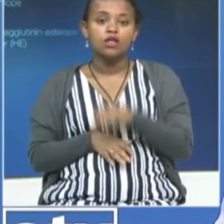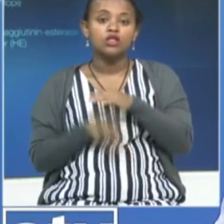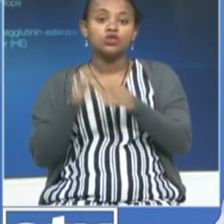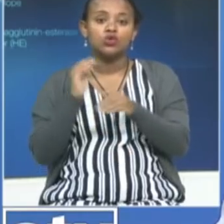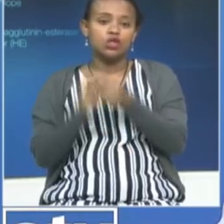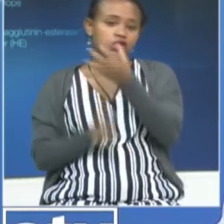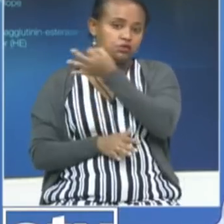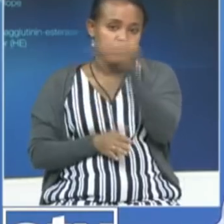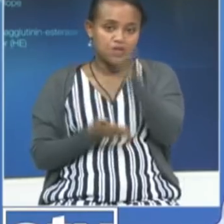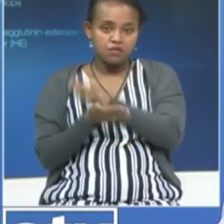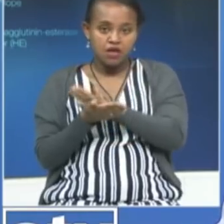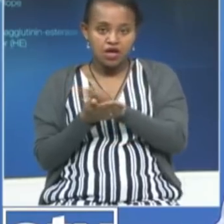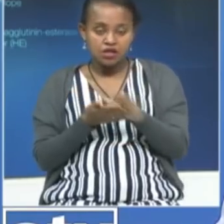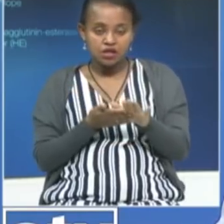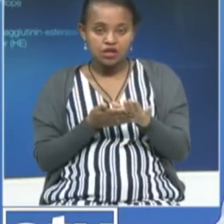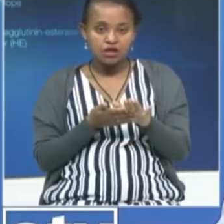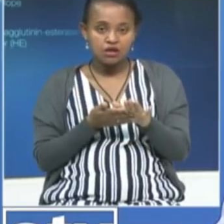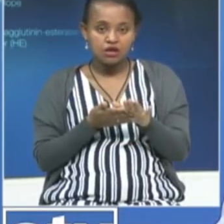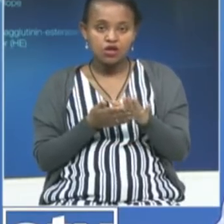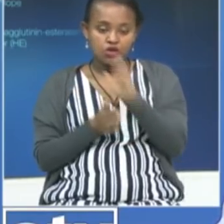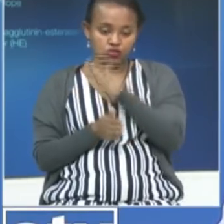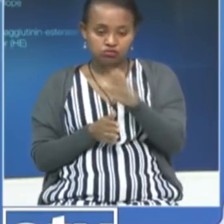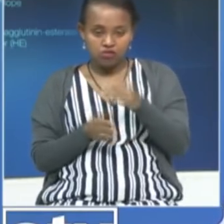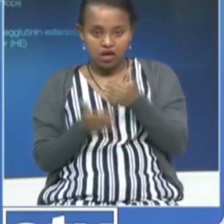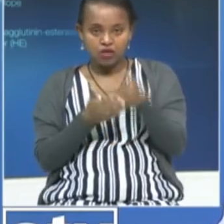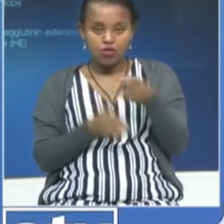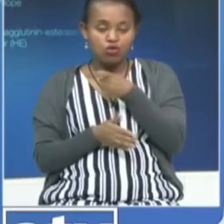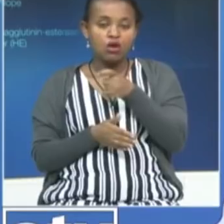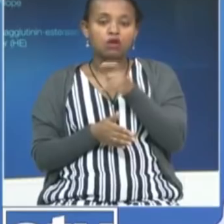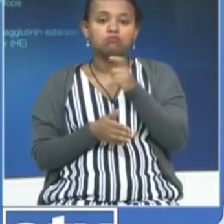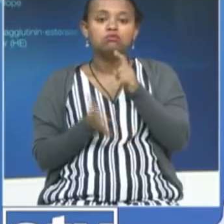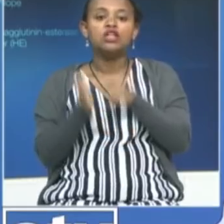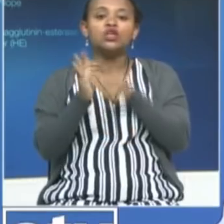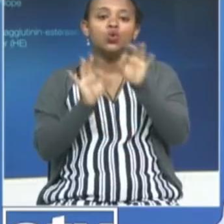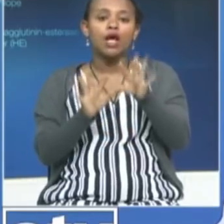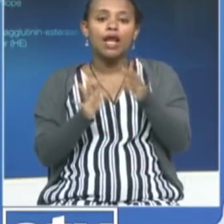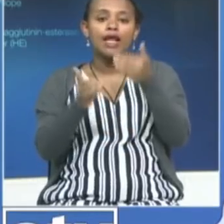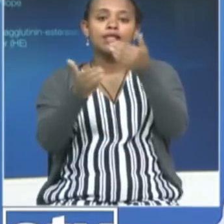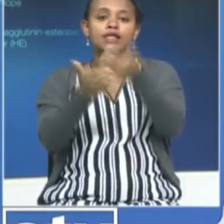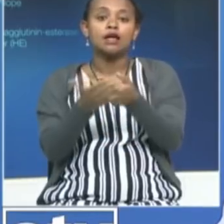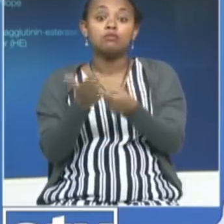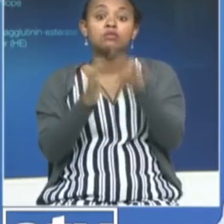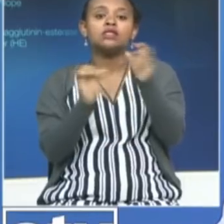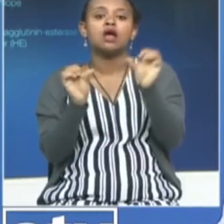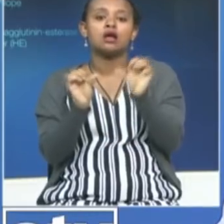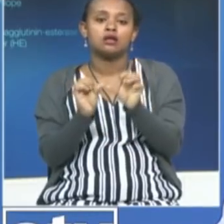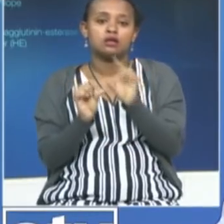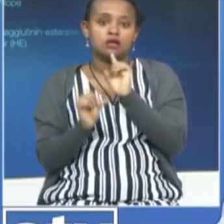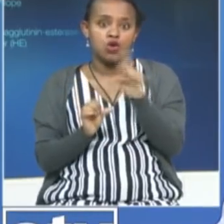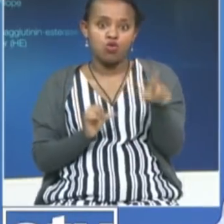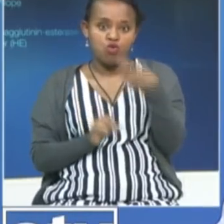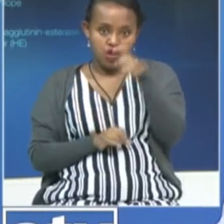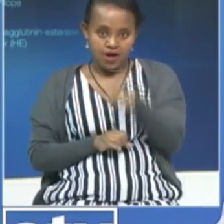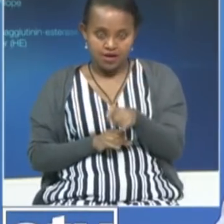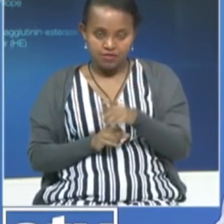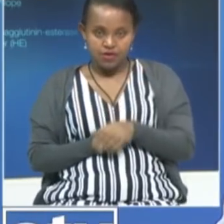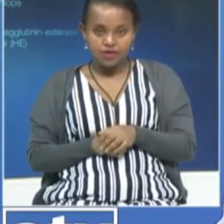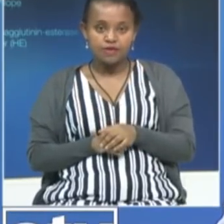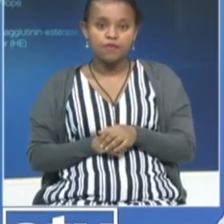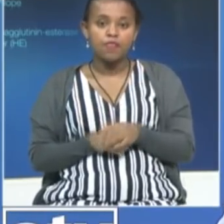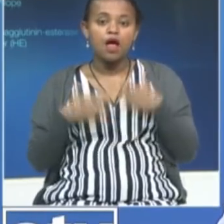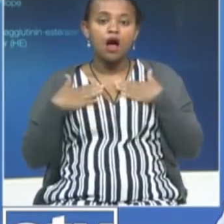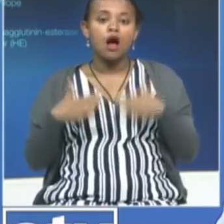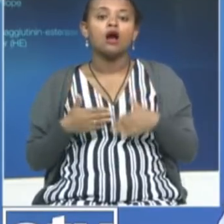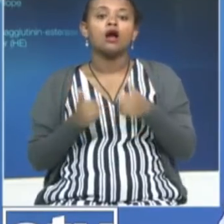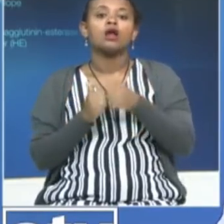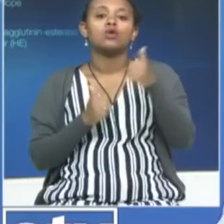እጆቻችን በደንብ አጽድተን ልጆቹን መቅረብ ካለብን ምልክቱ ከሌለ ስንቀርብ በዛ ልክ ነው መሆን ያለበት።